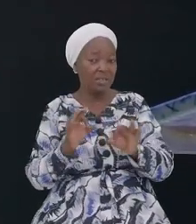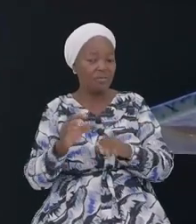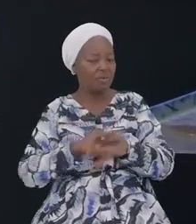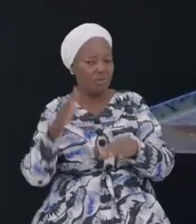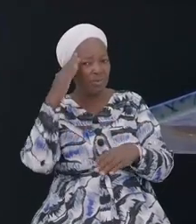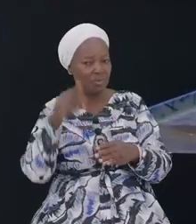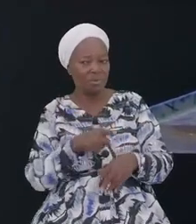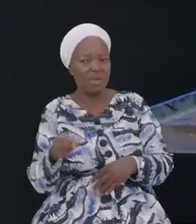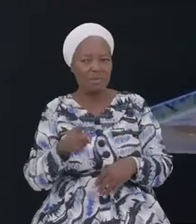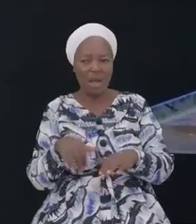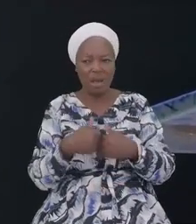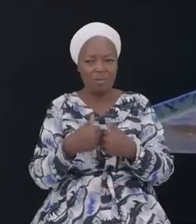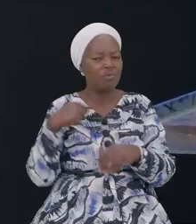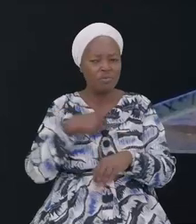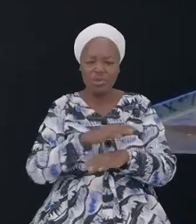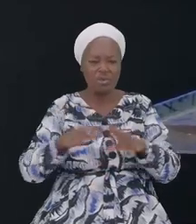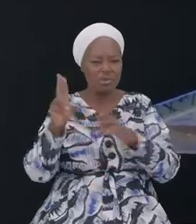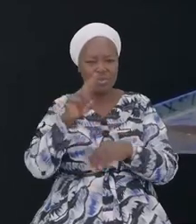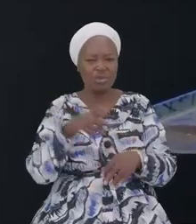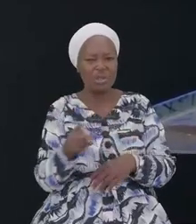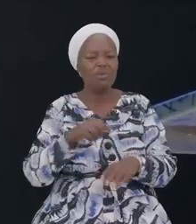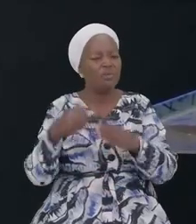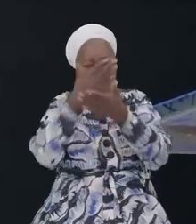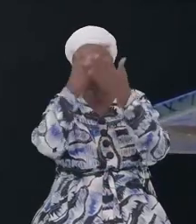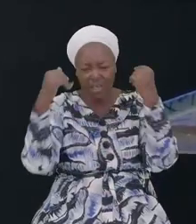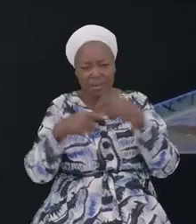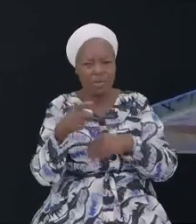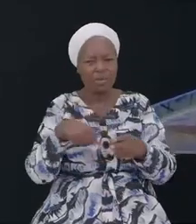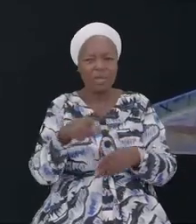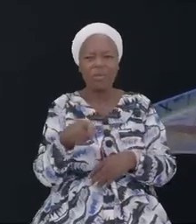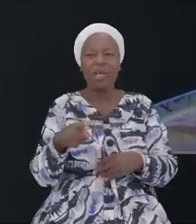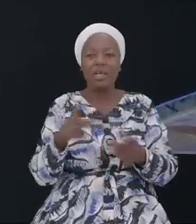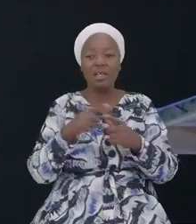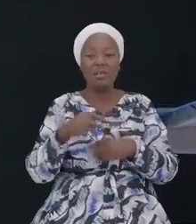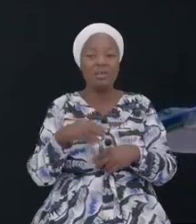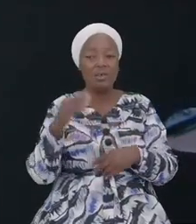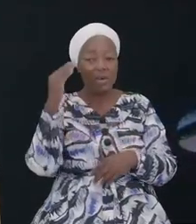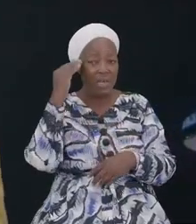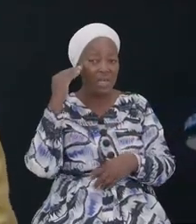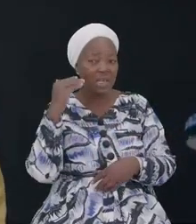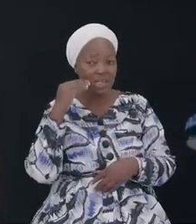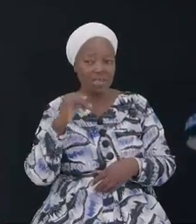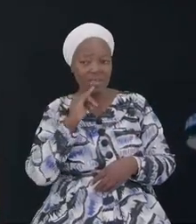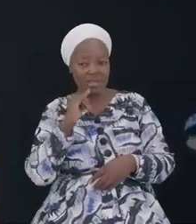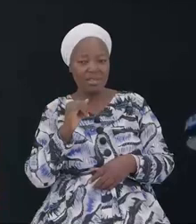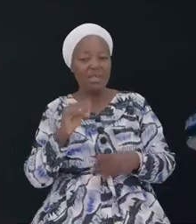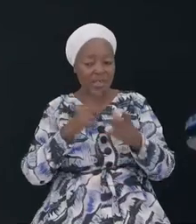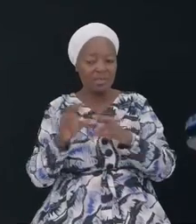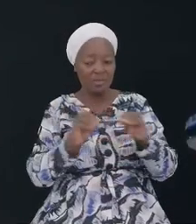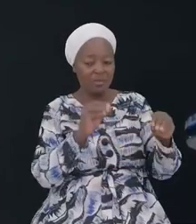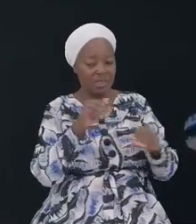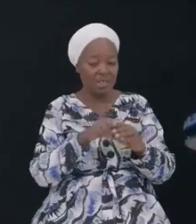Pourquoi? Nous ne les utilisons pas. Nous oublions ces mots. Ta tête est comme ça. Et maintenant, ils mettent un